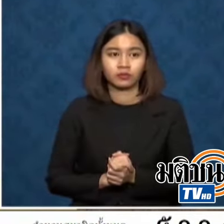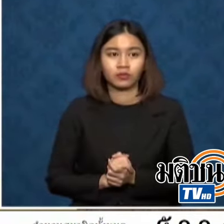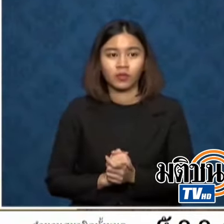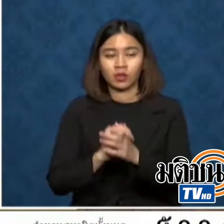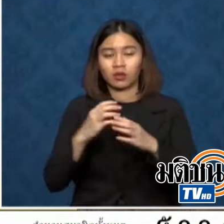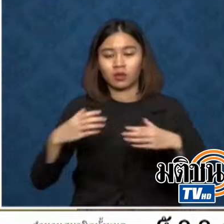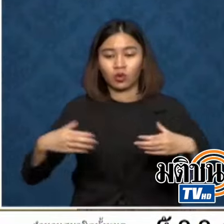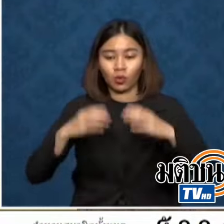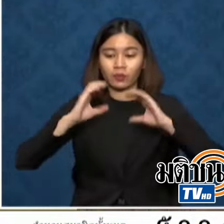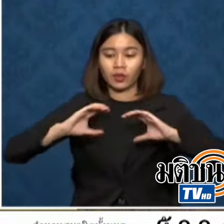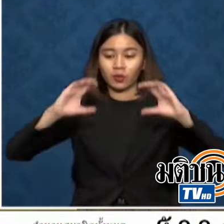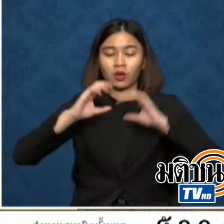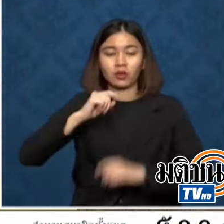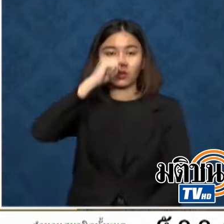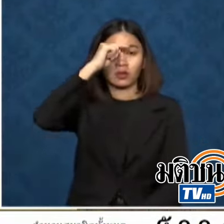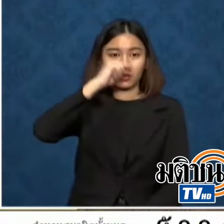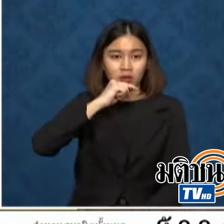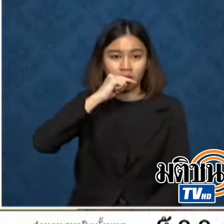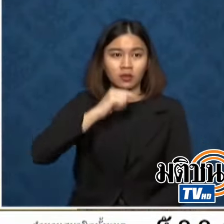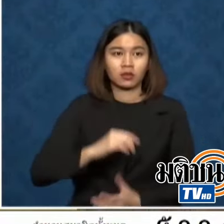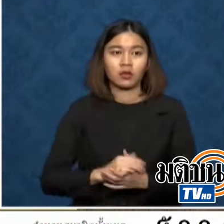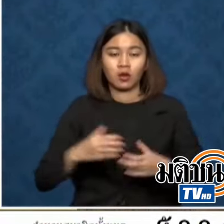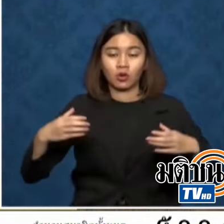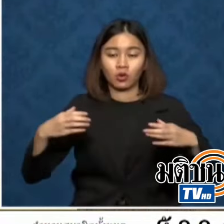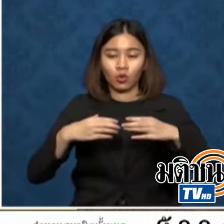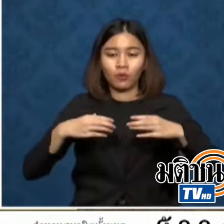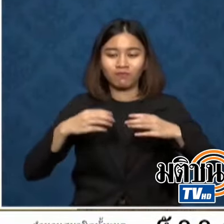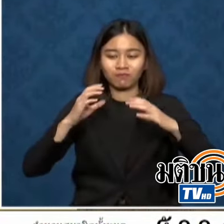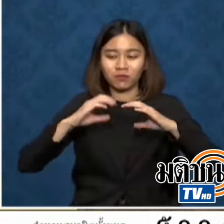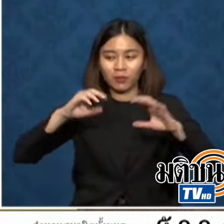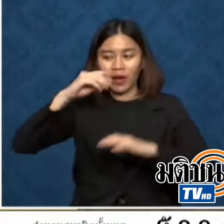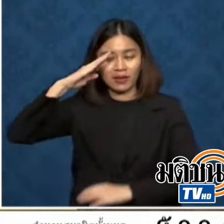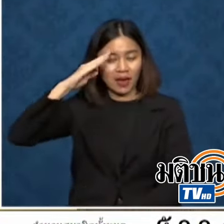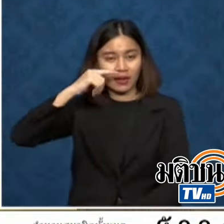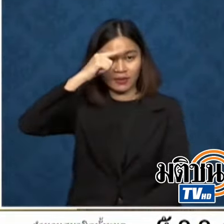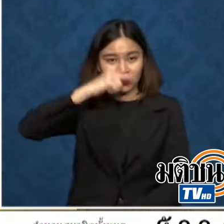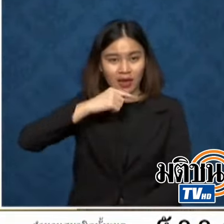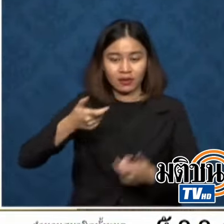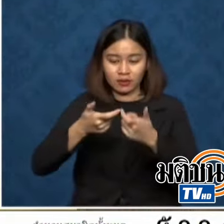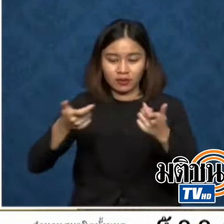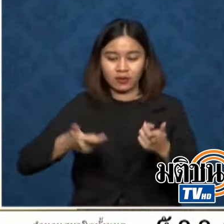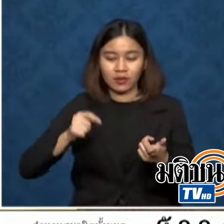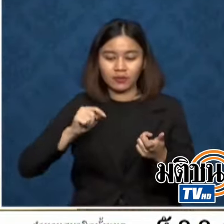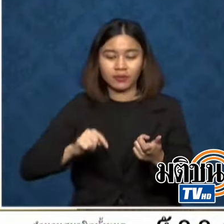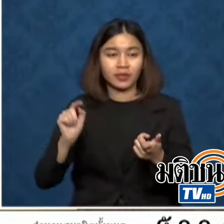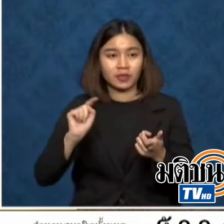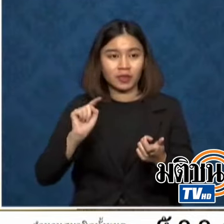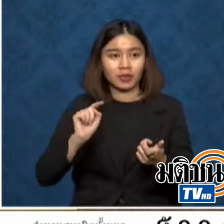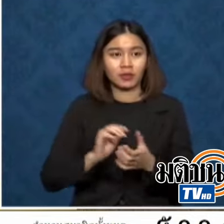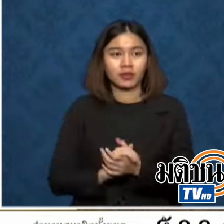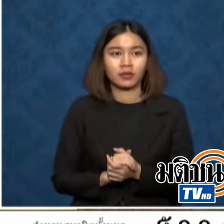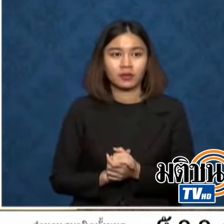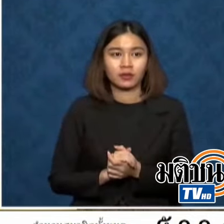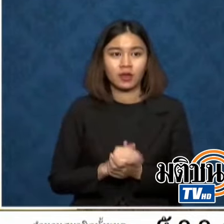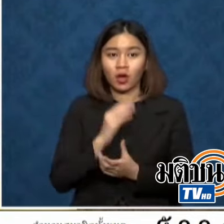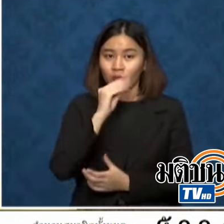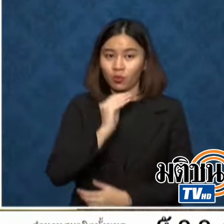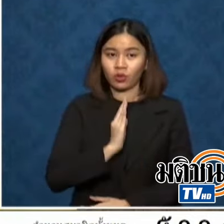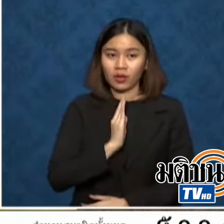goverment By The RoyalThai Armyขออภัยครับเล่มนี้พูดให้แฟร์